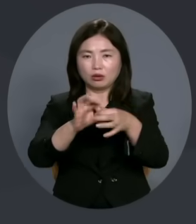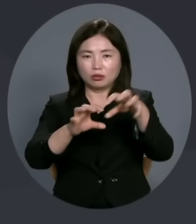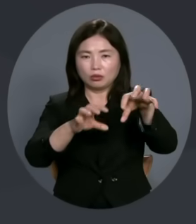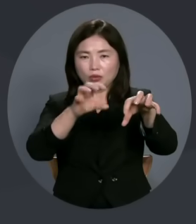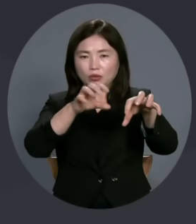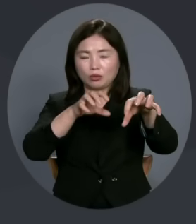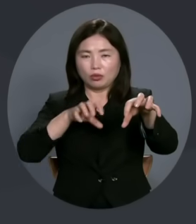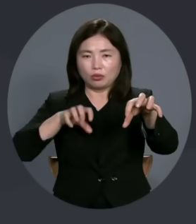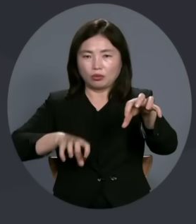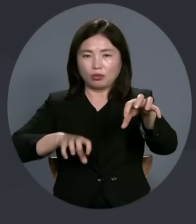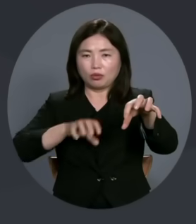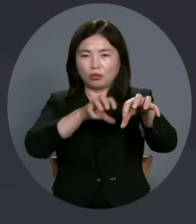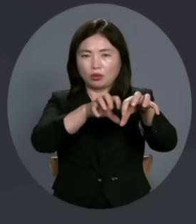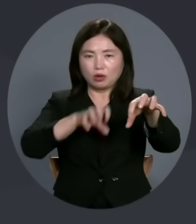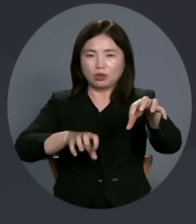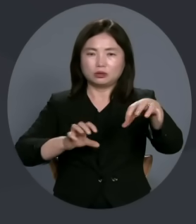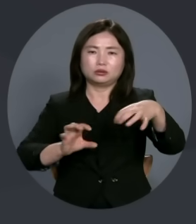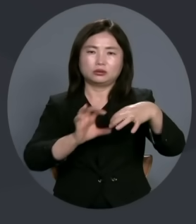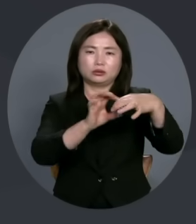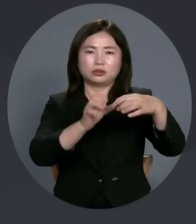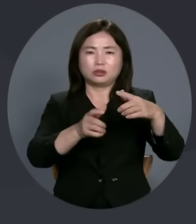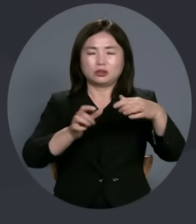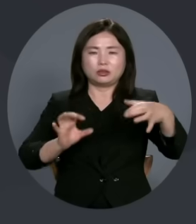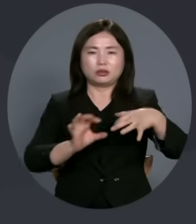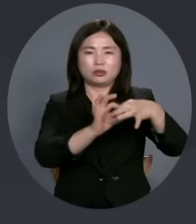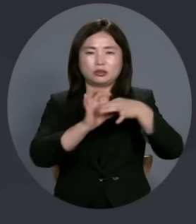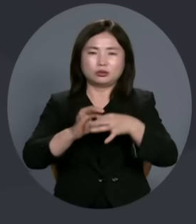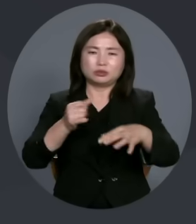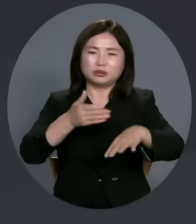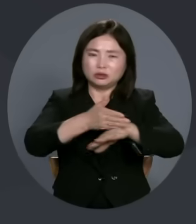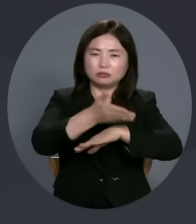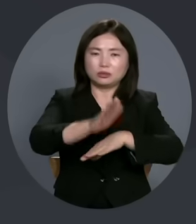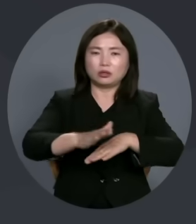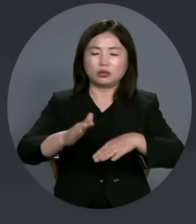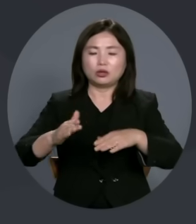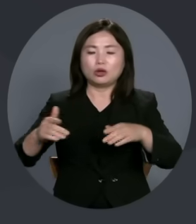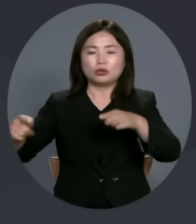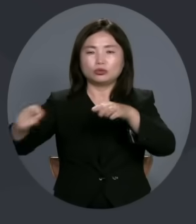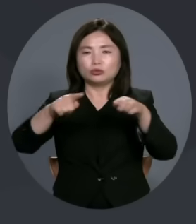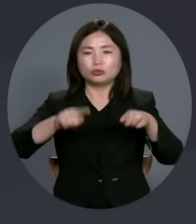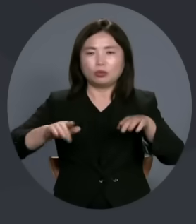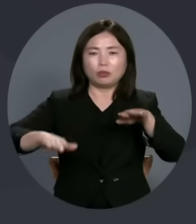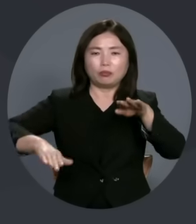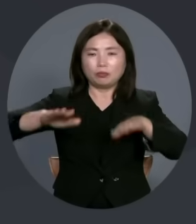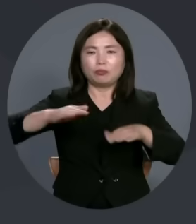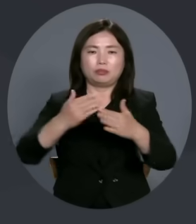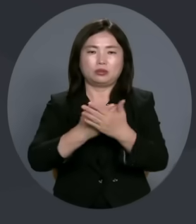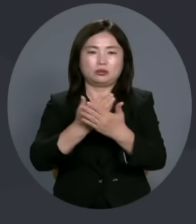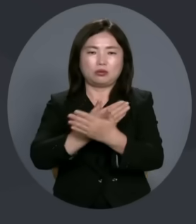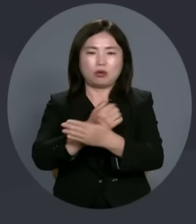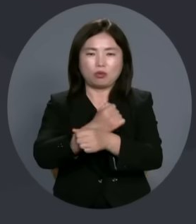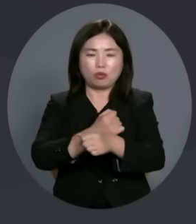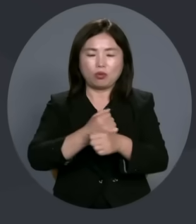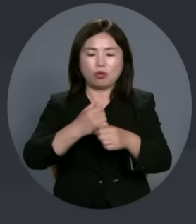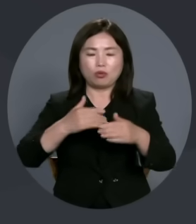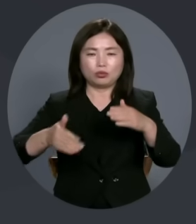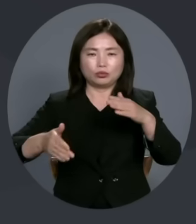그 메가시티는 늦었지만은 지금이라도 빨리 추진해서 국토 균형 발전도 이루고